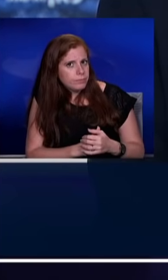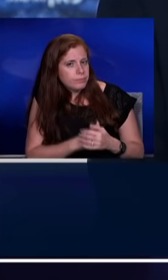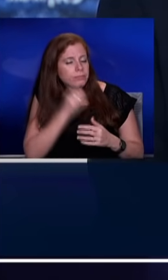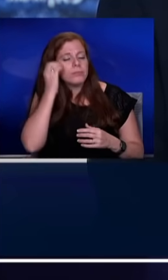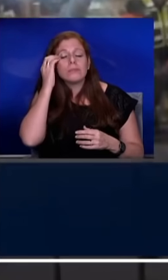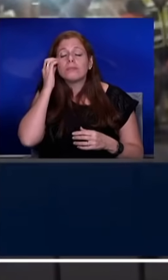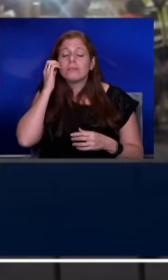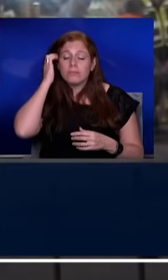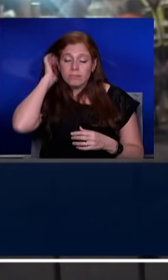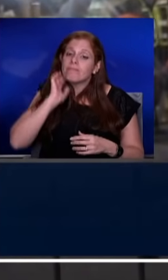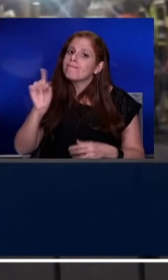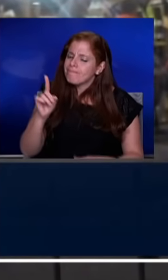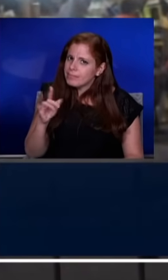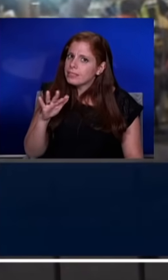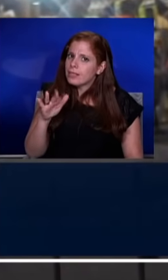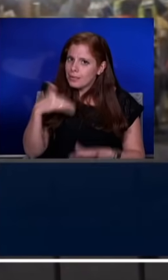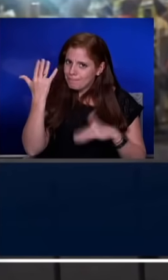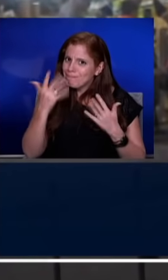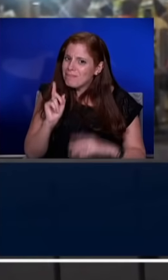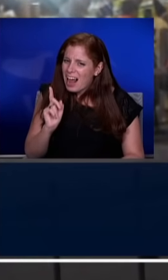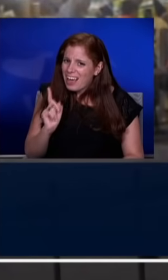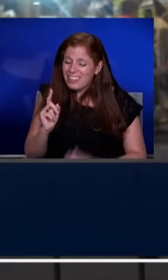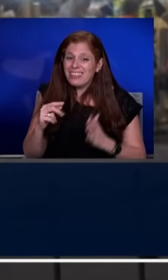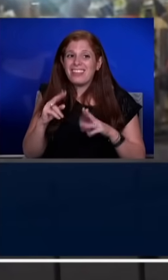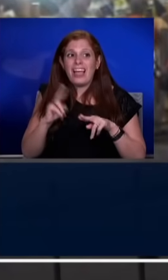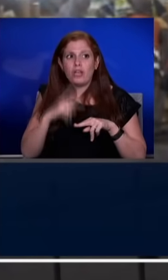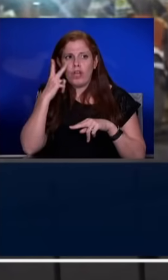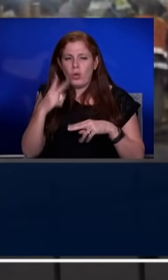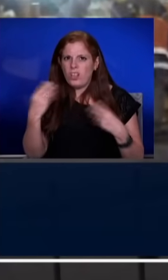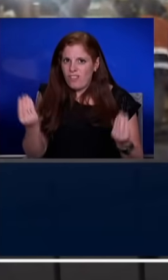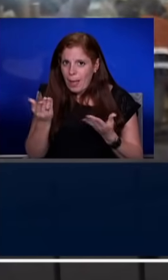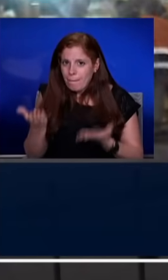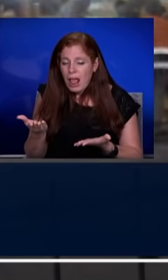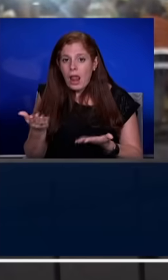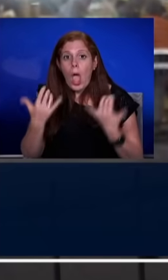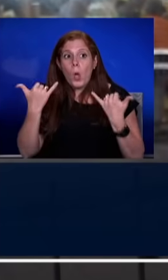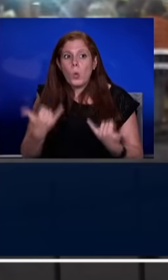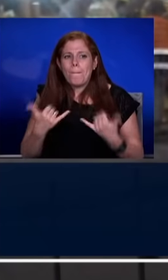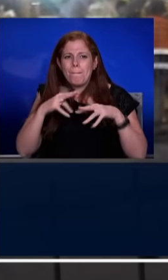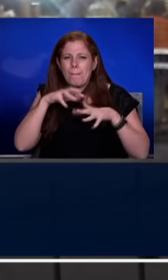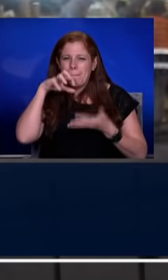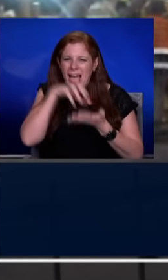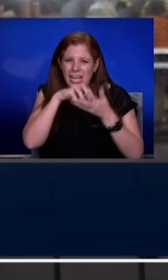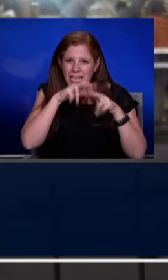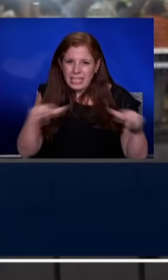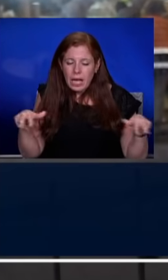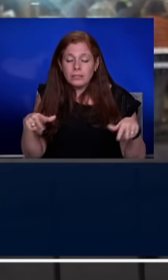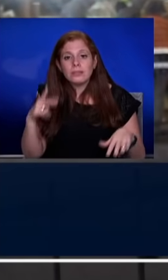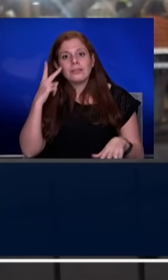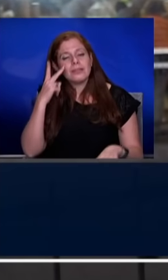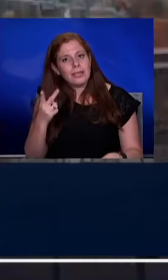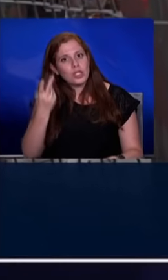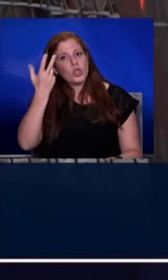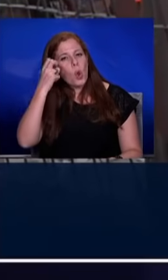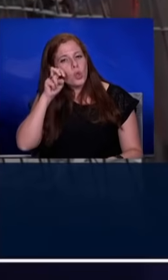וזה סיפור רומי, משום שבעצם אחרי שראינו את המראות הבאמת מדהימים האלה היום במרכז הארץ, כאן בחולון, תראי, זה 32